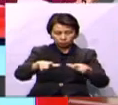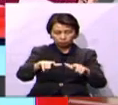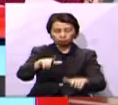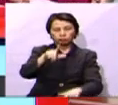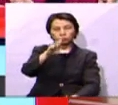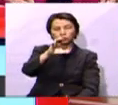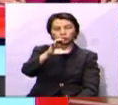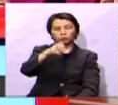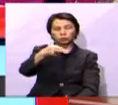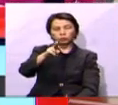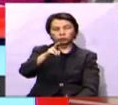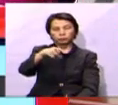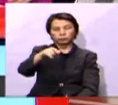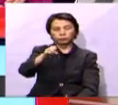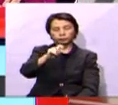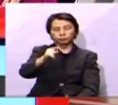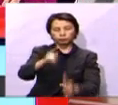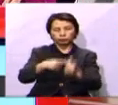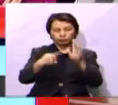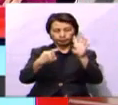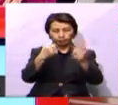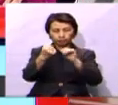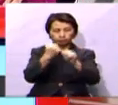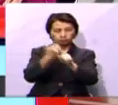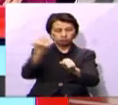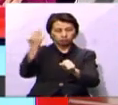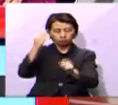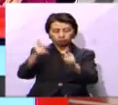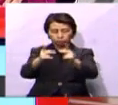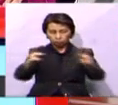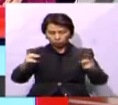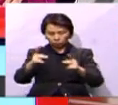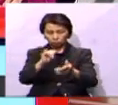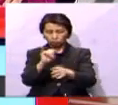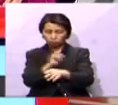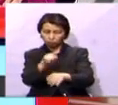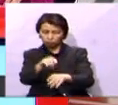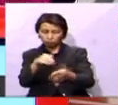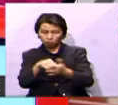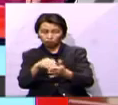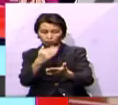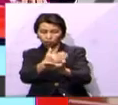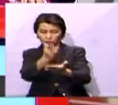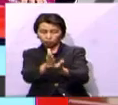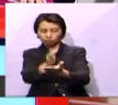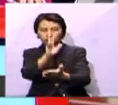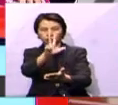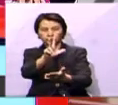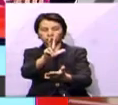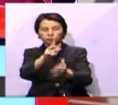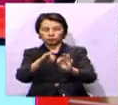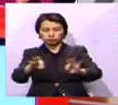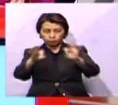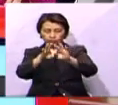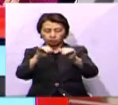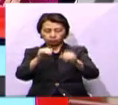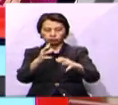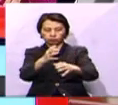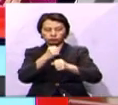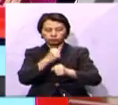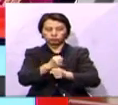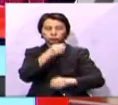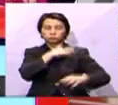telah berbuna pada April tahun lalu. Kawasan perindustrian itu terbahagi kepada 3 kluster utama yang mampu